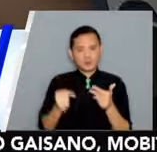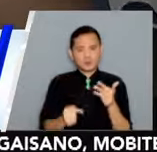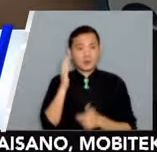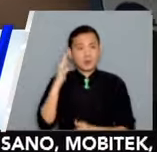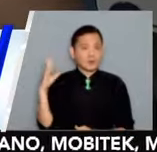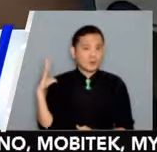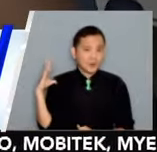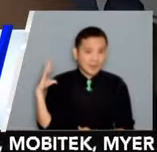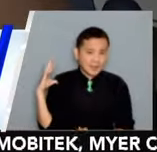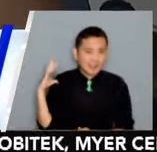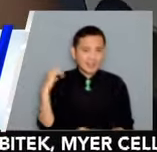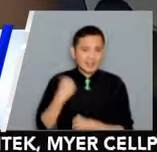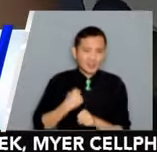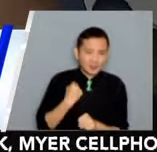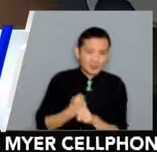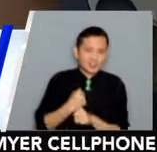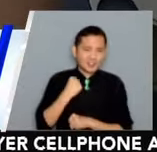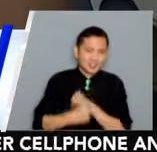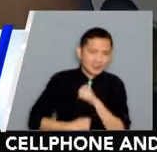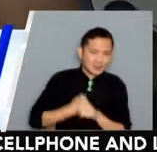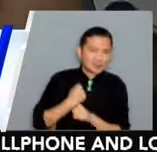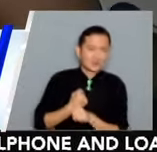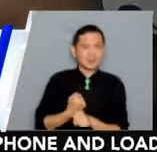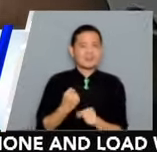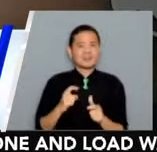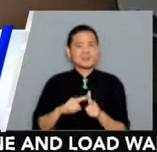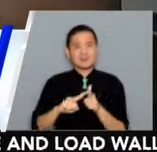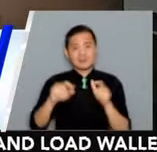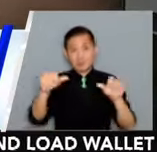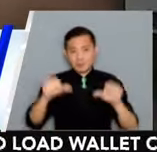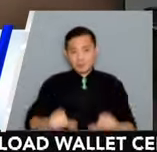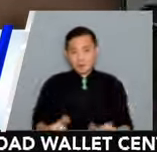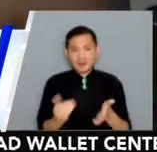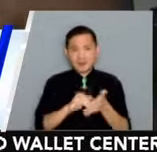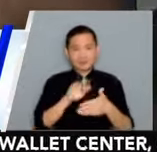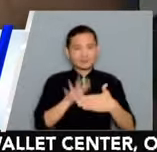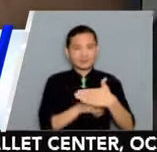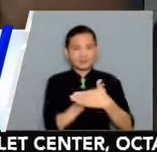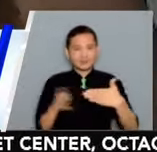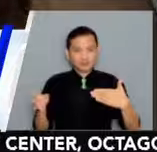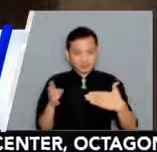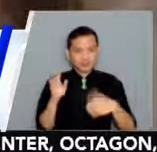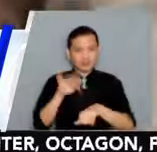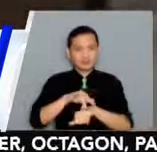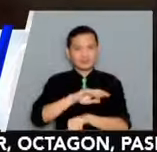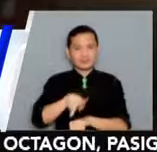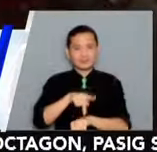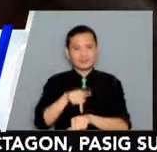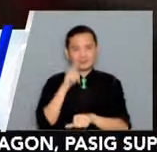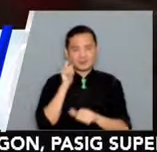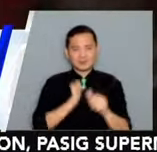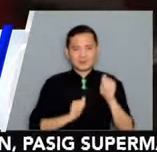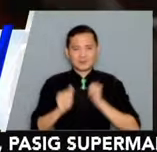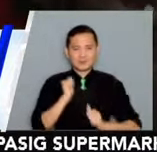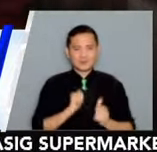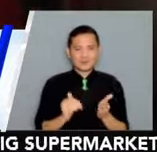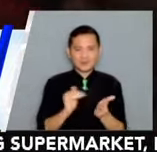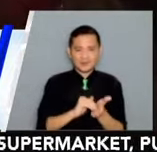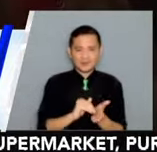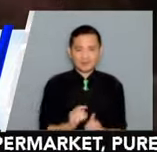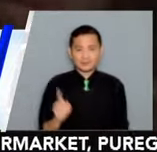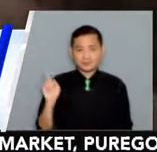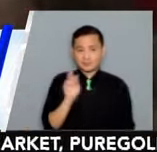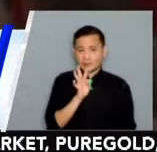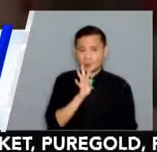taon uli bago mabuo sila at makarating uli dito sa Pilipinas para mag-perform uli. Napakasaya! Nawala lahat ng